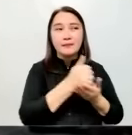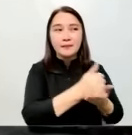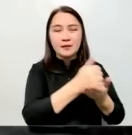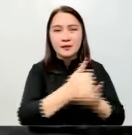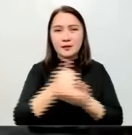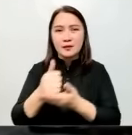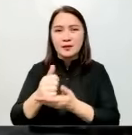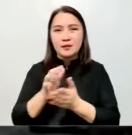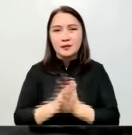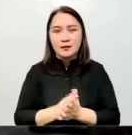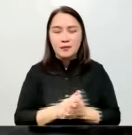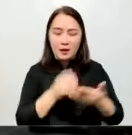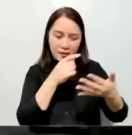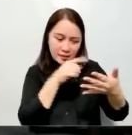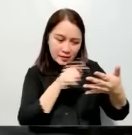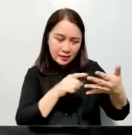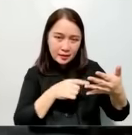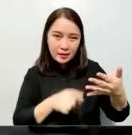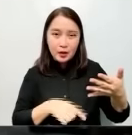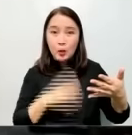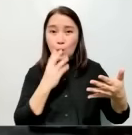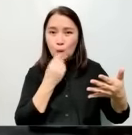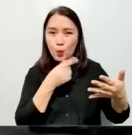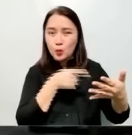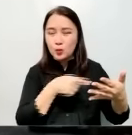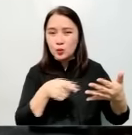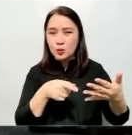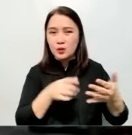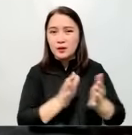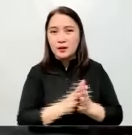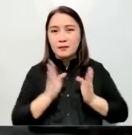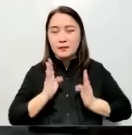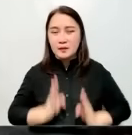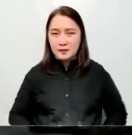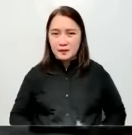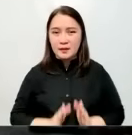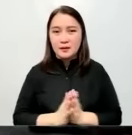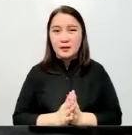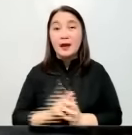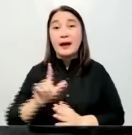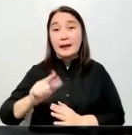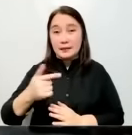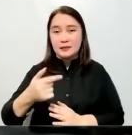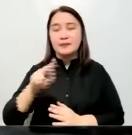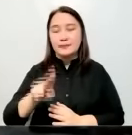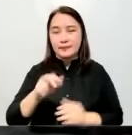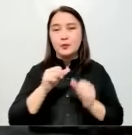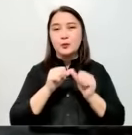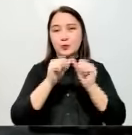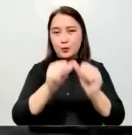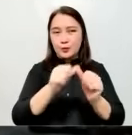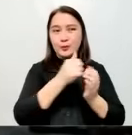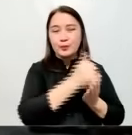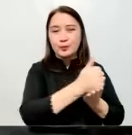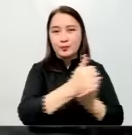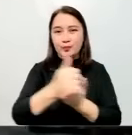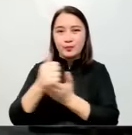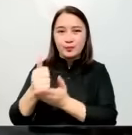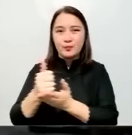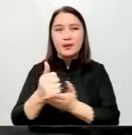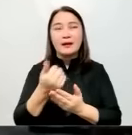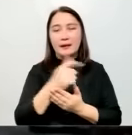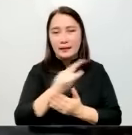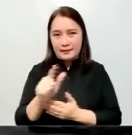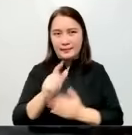katawan ng mga biktima. At sinisiguro pa rin naman ng lokal na pamahalaan ang pagbibigay ng tulong sa mga naapektuang residente. At kasabay din